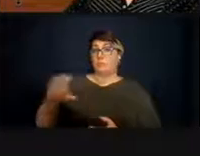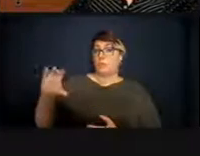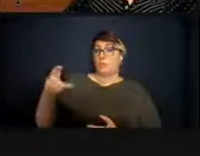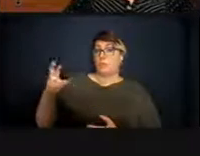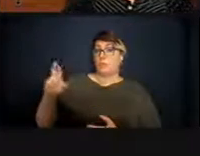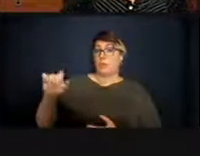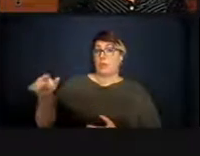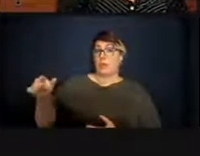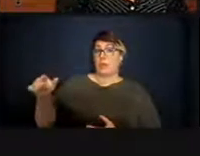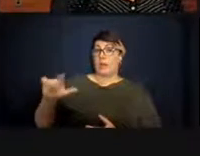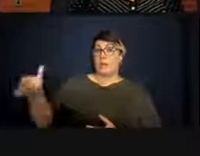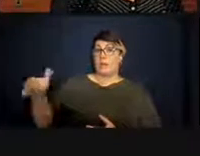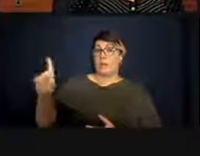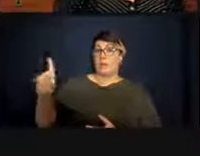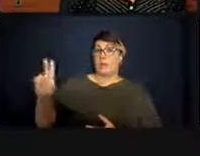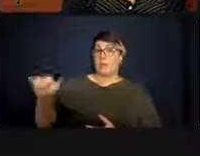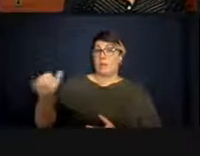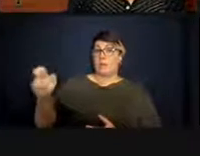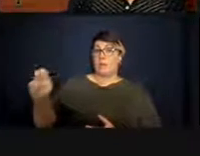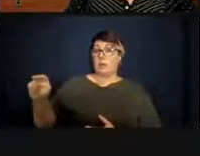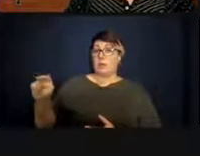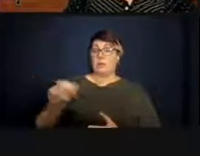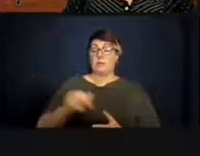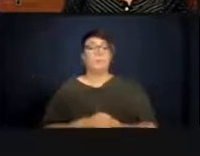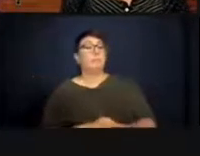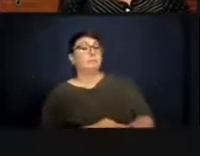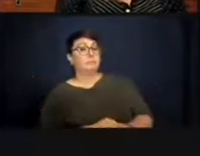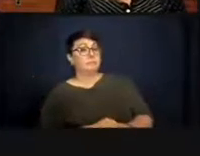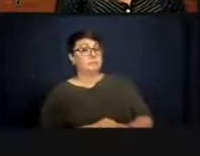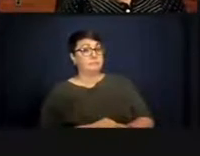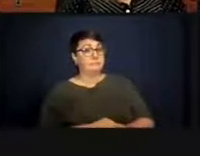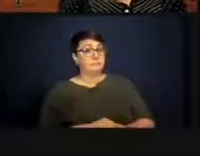عضو المجلس كريغ والسيدة دونكن،